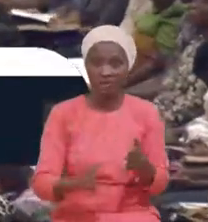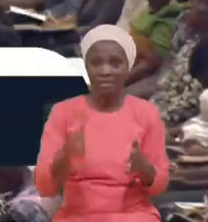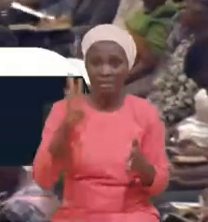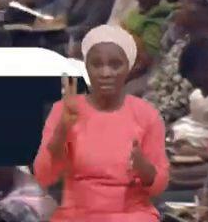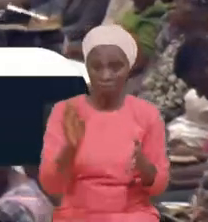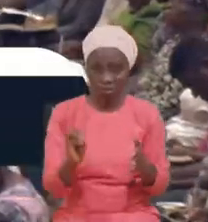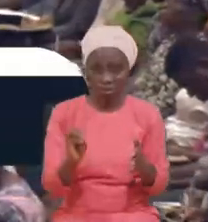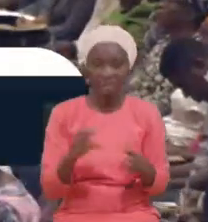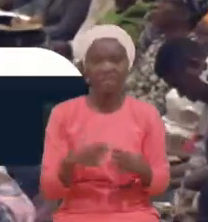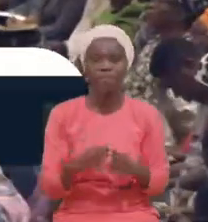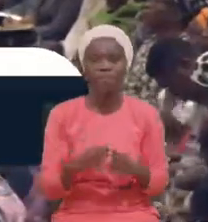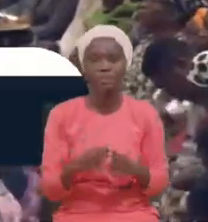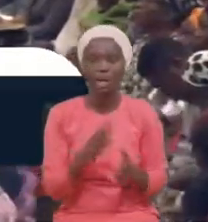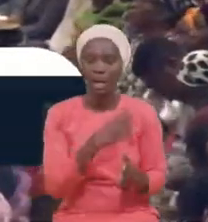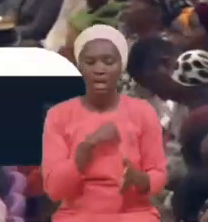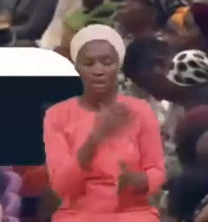le verset 40.